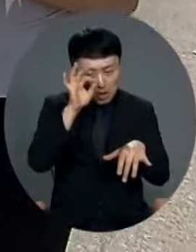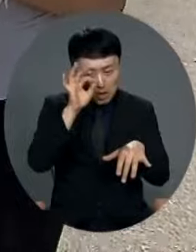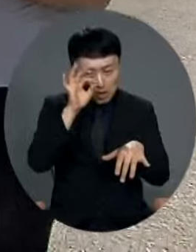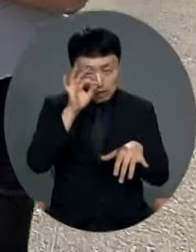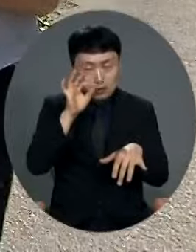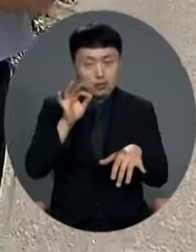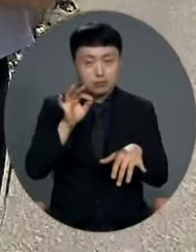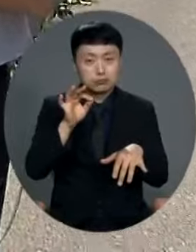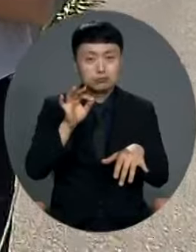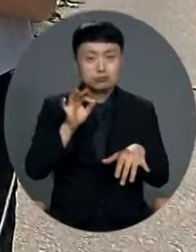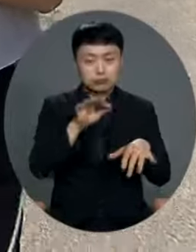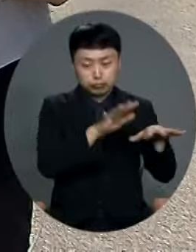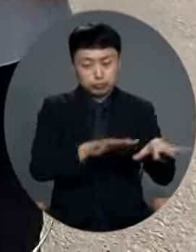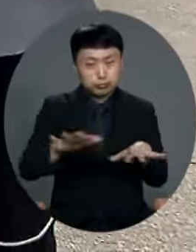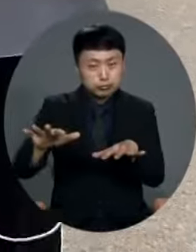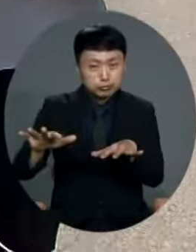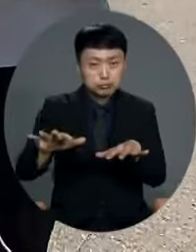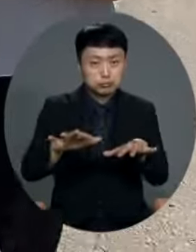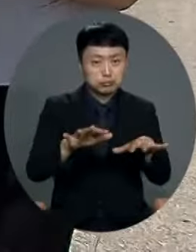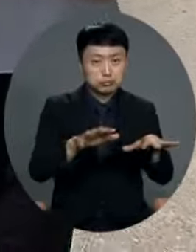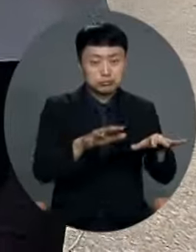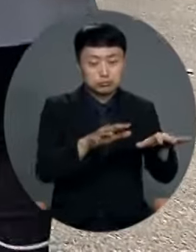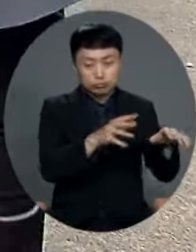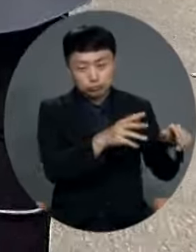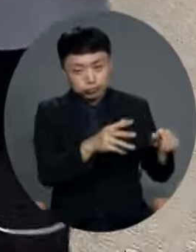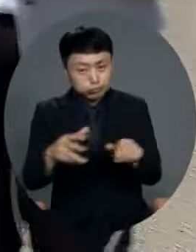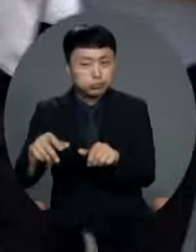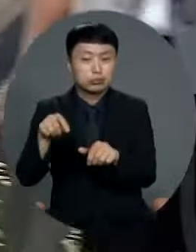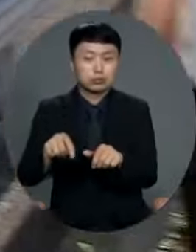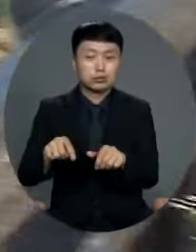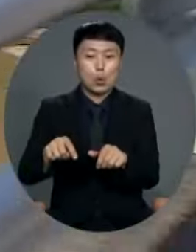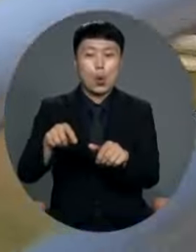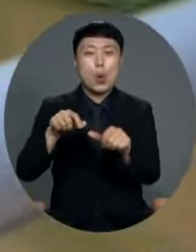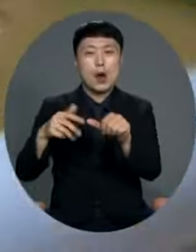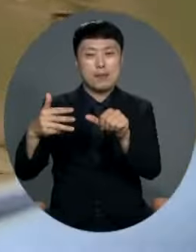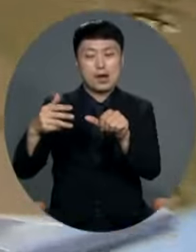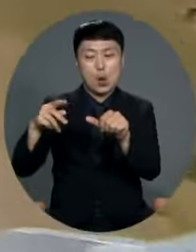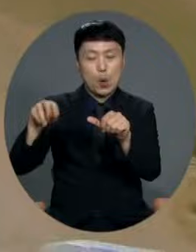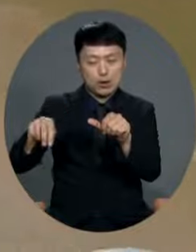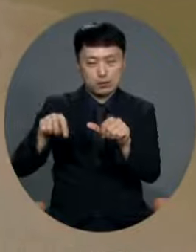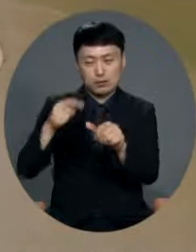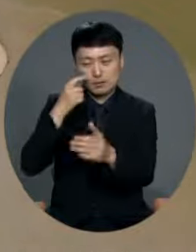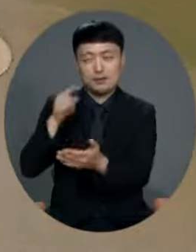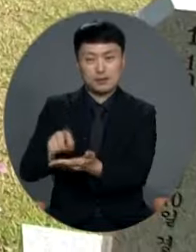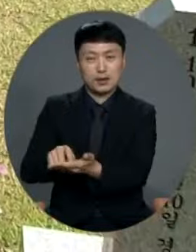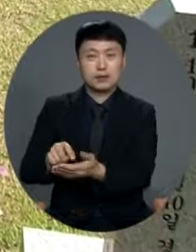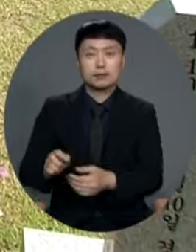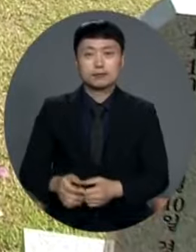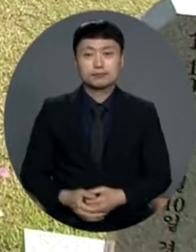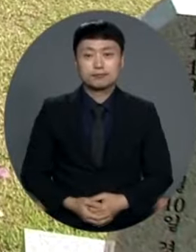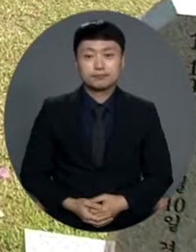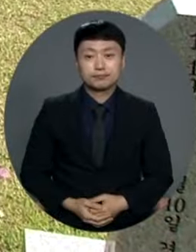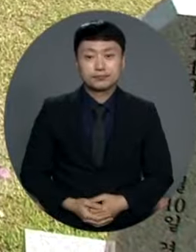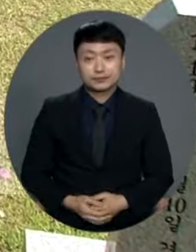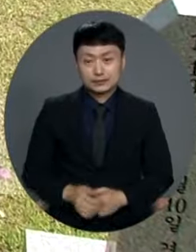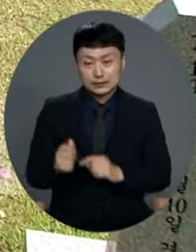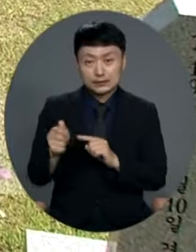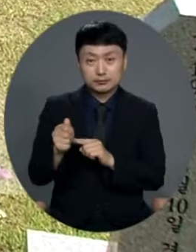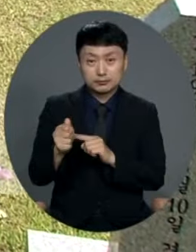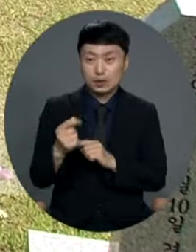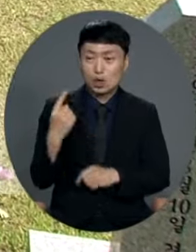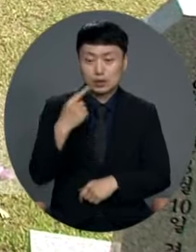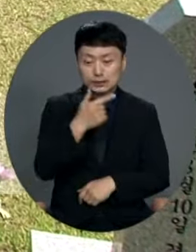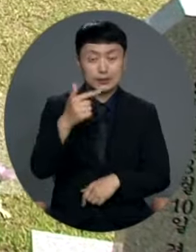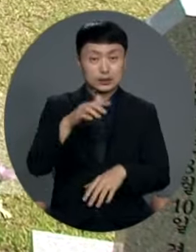휩쓸려 이곳에서 5.8km 떨어진 지점에서 발견됐습니다 이중은 전날